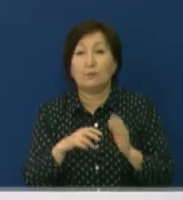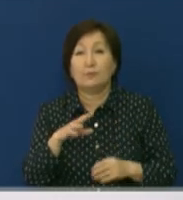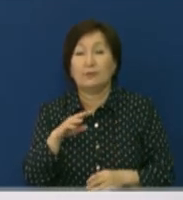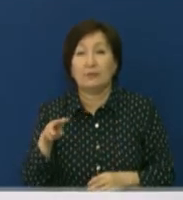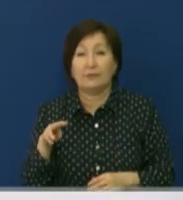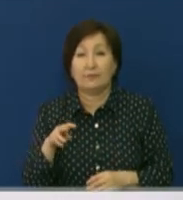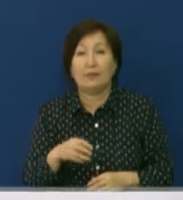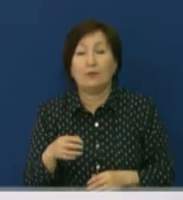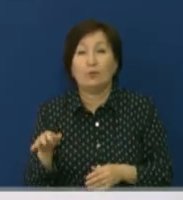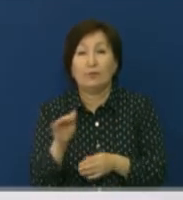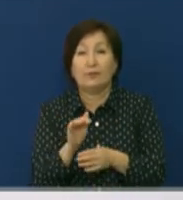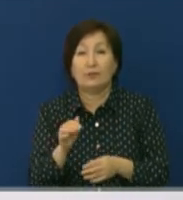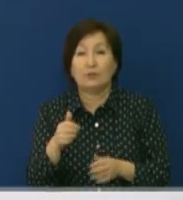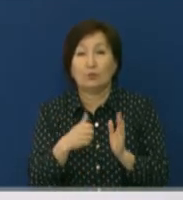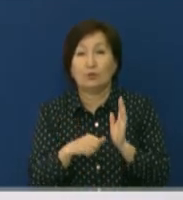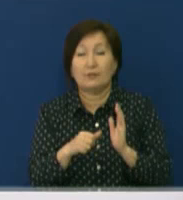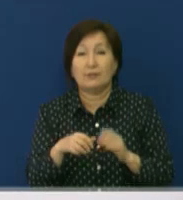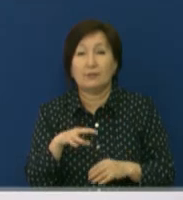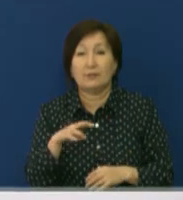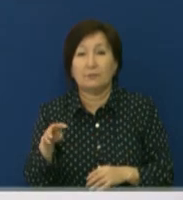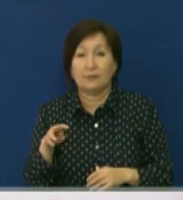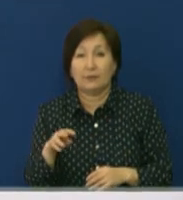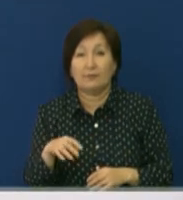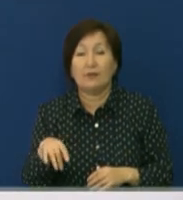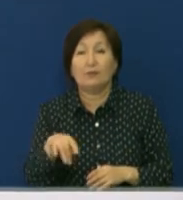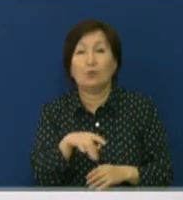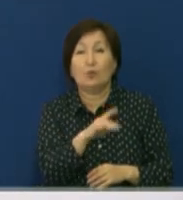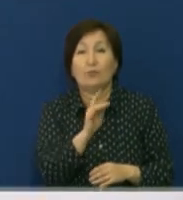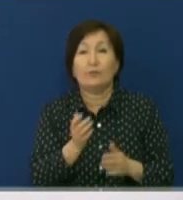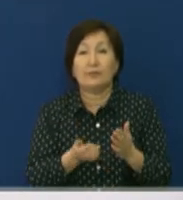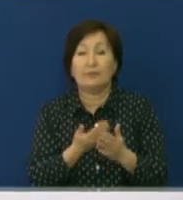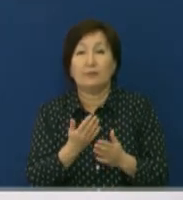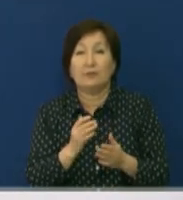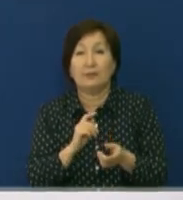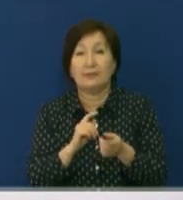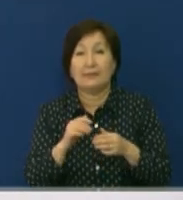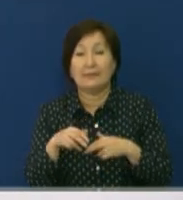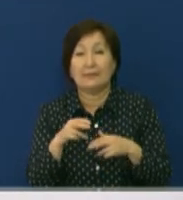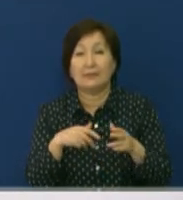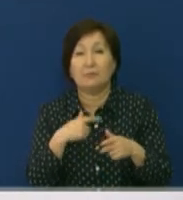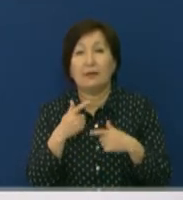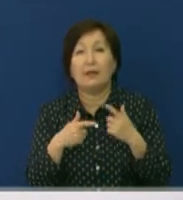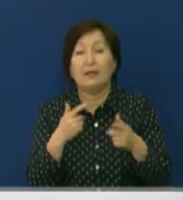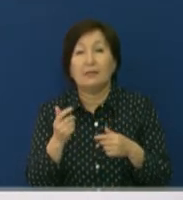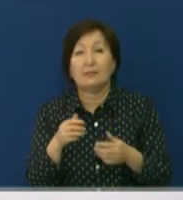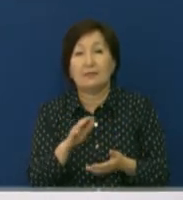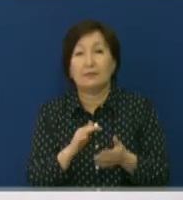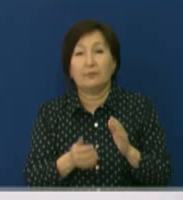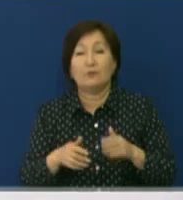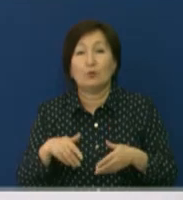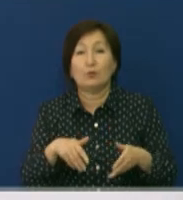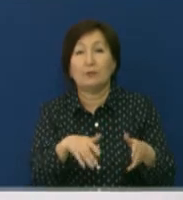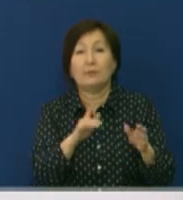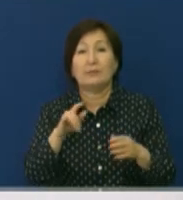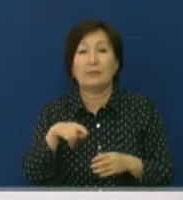крупные международные рейсы немаловажным является и установка новой современной системы оборудования освещения взлетно-посадочной полосы